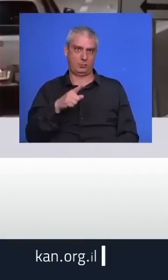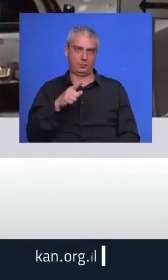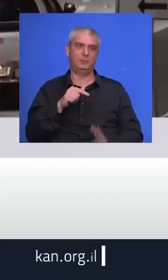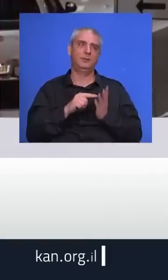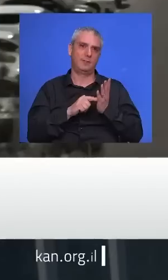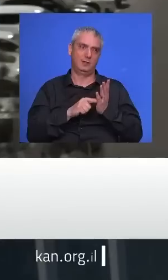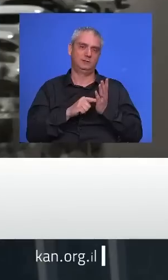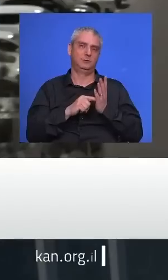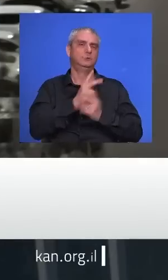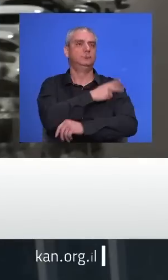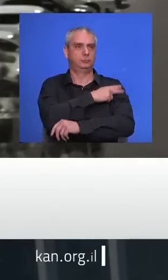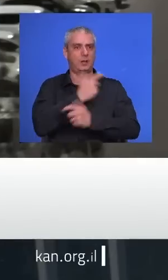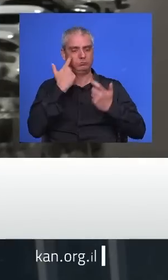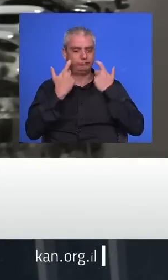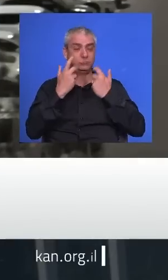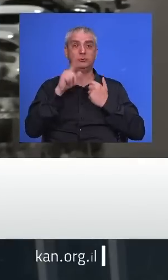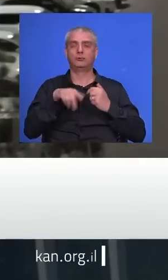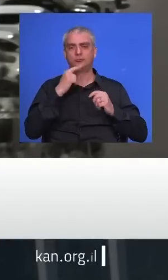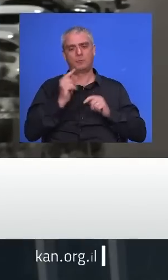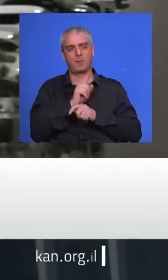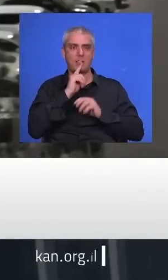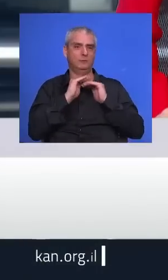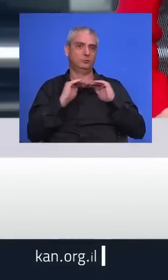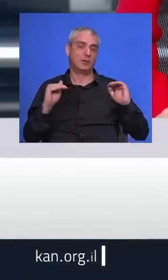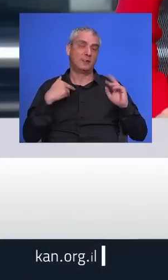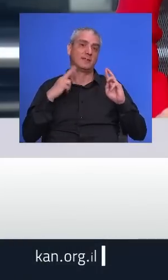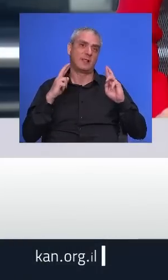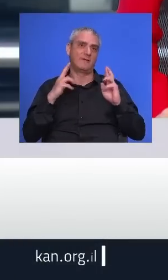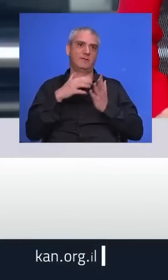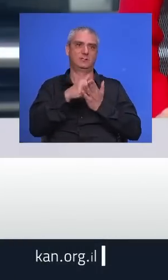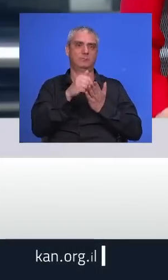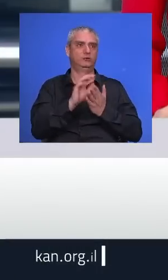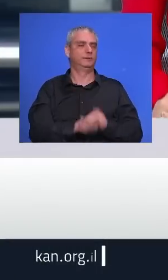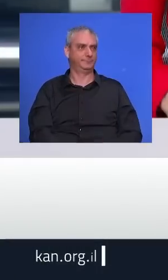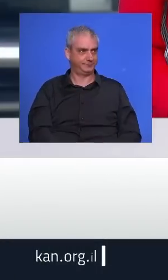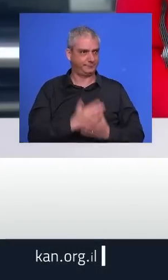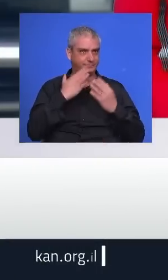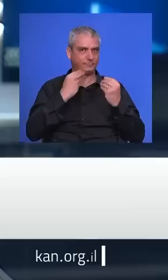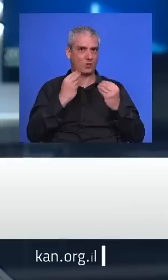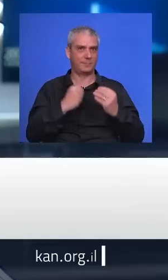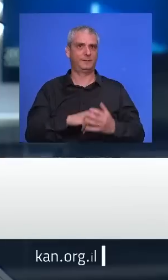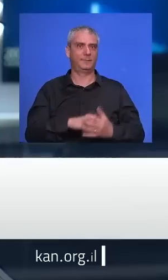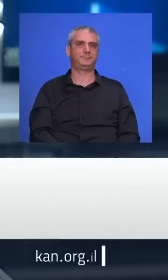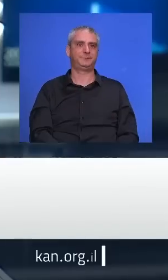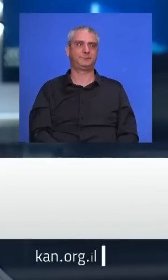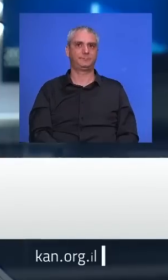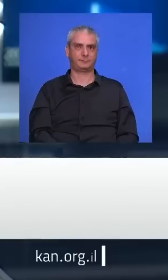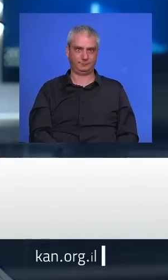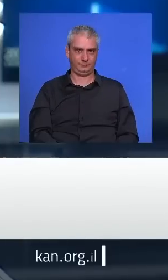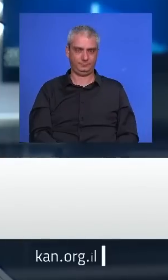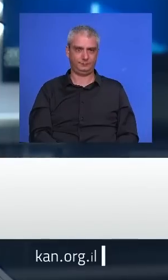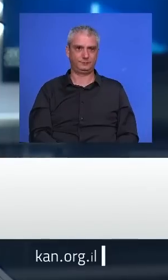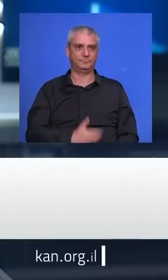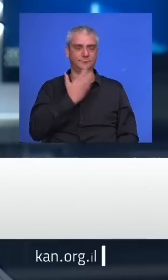סדק השיטור. בינתיים יש כאן שקט, בואו נקווה שכך יימשך. תודה רבה, יואב. הרב צבי